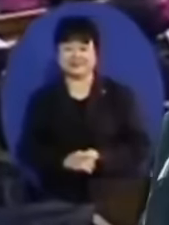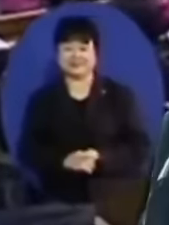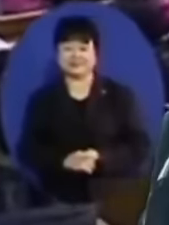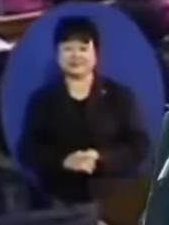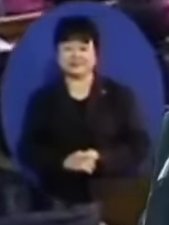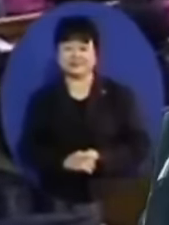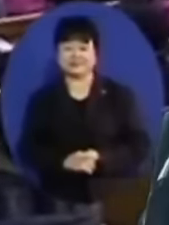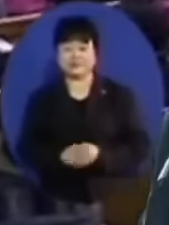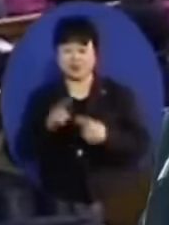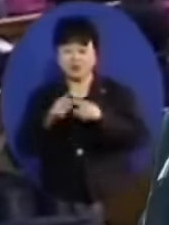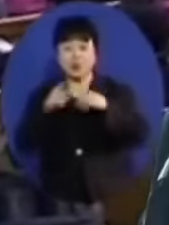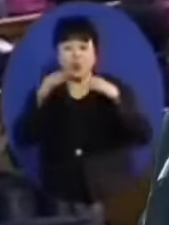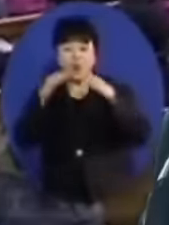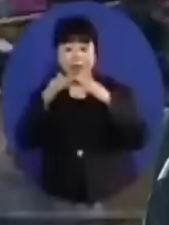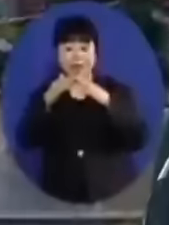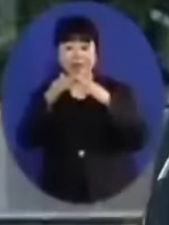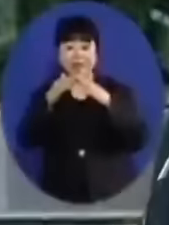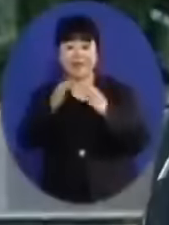우리 교회